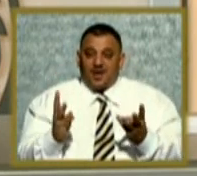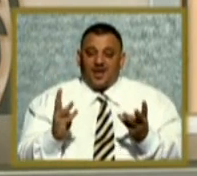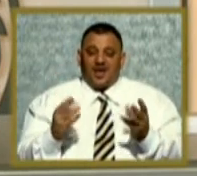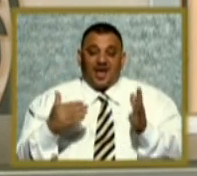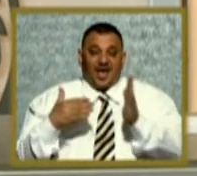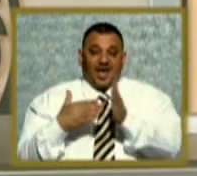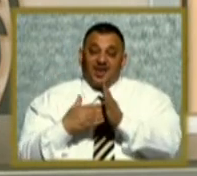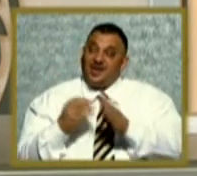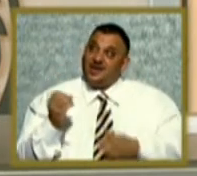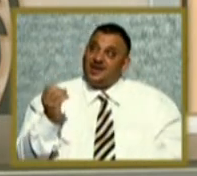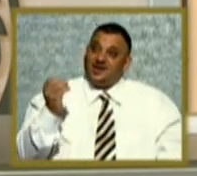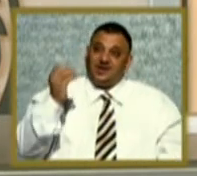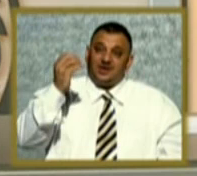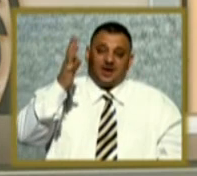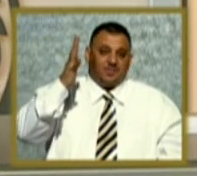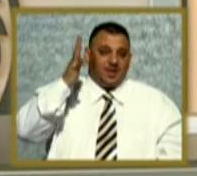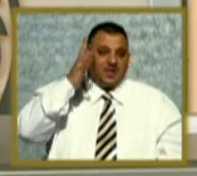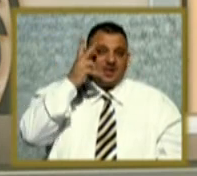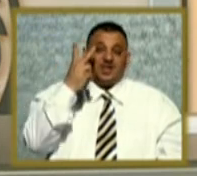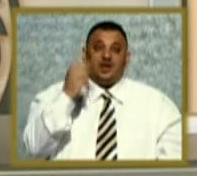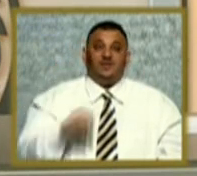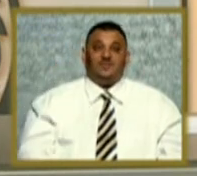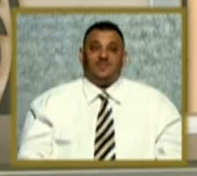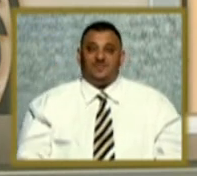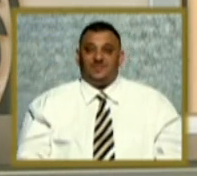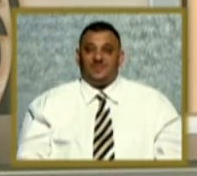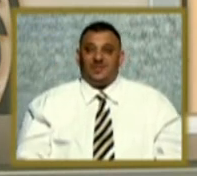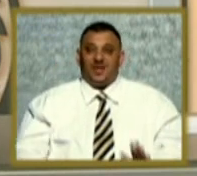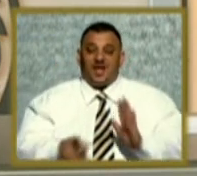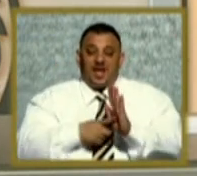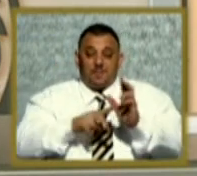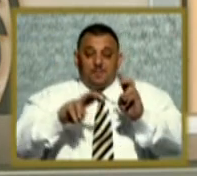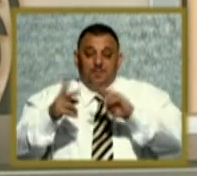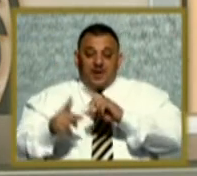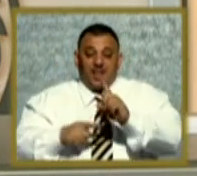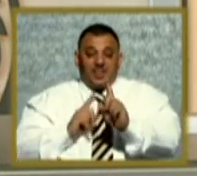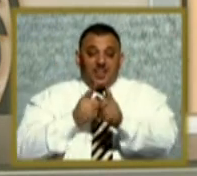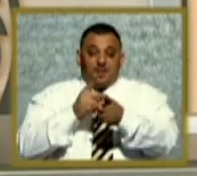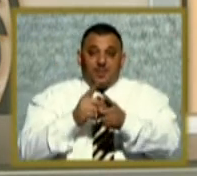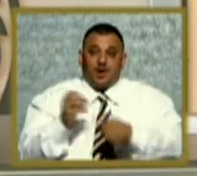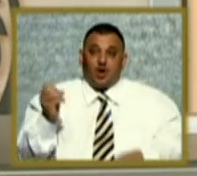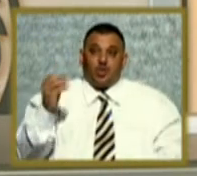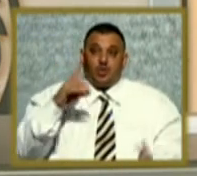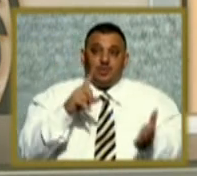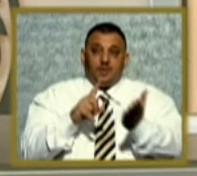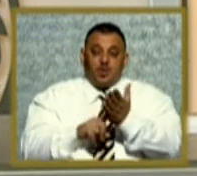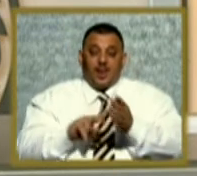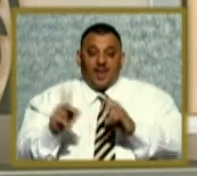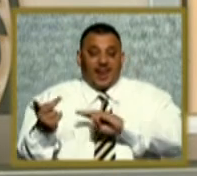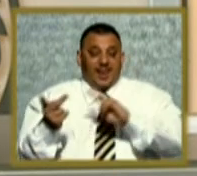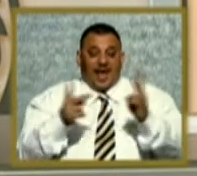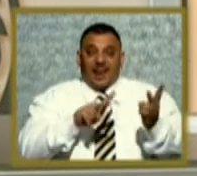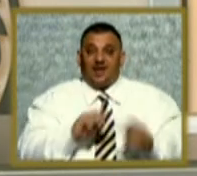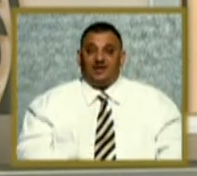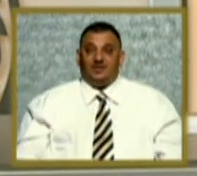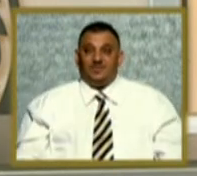حتى يذكر الله حتى تطلع الشمس. وبعض العلماء قالوا لا، هذه تابعة لصلاة الضحى، والصواب أنها مستقلة. ولذلك